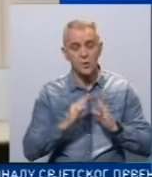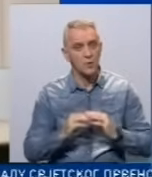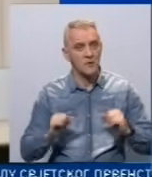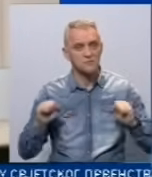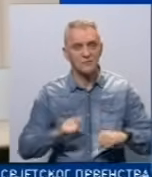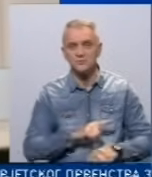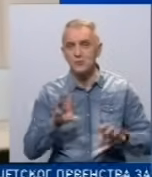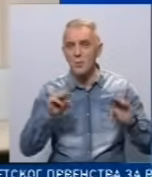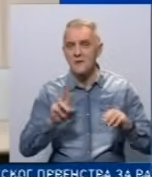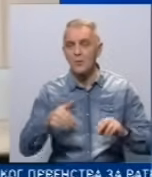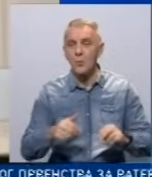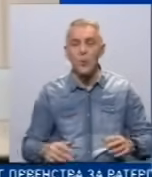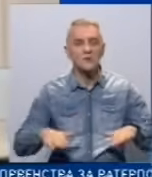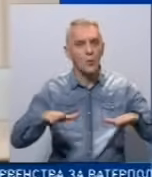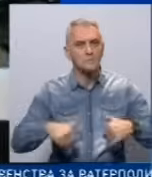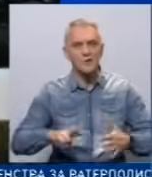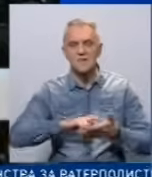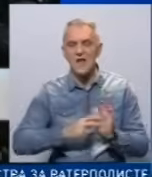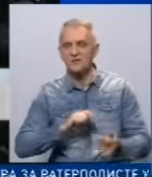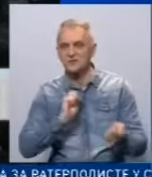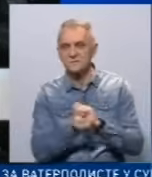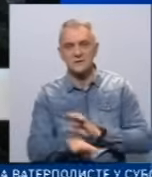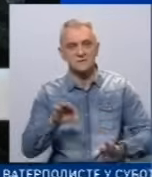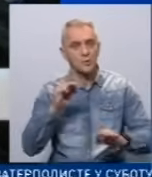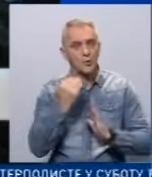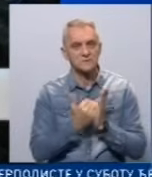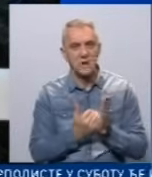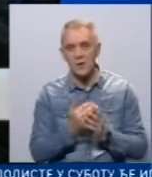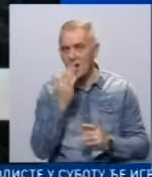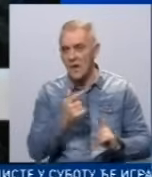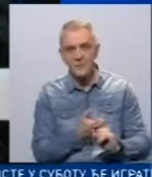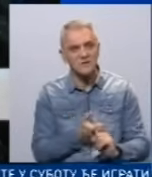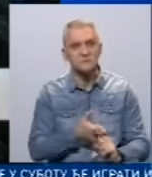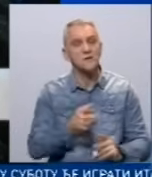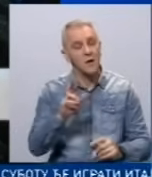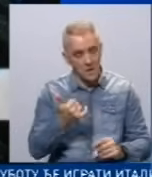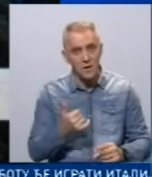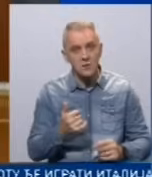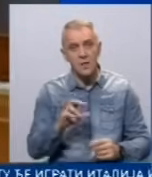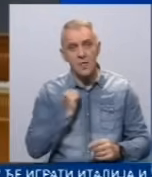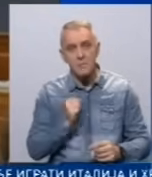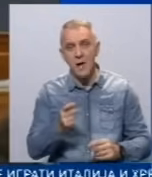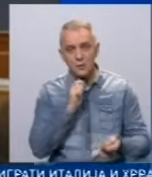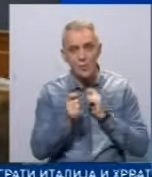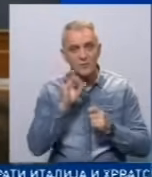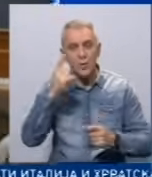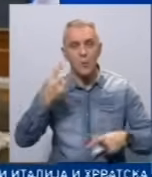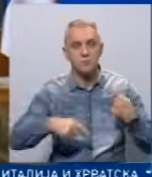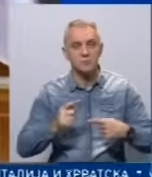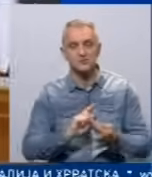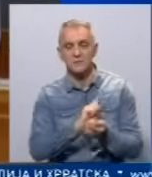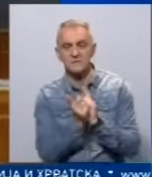vlasti do marta moraju da usvoje tehničke izmjene izbornog zakona, bez obzira na to da li će postići dogovor o političkim izmjenama